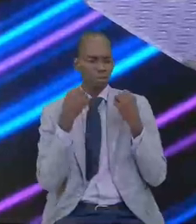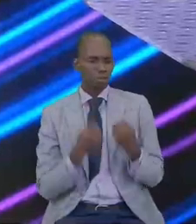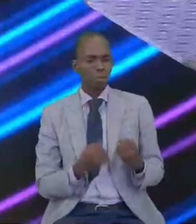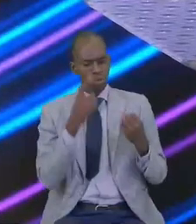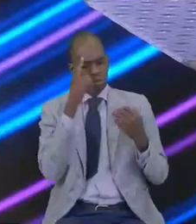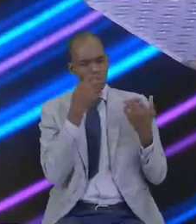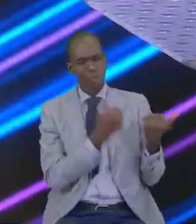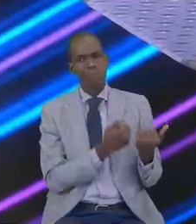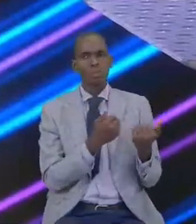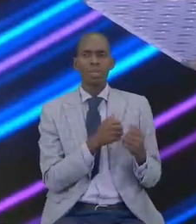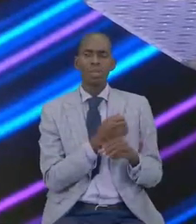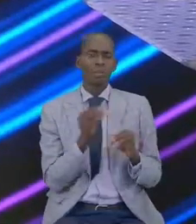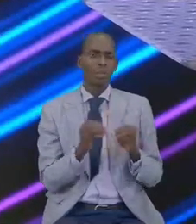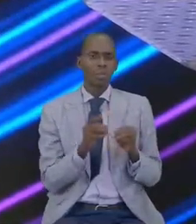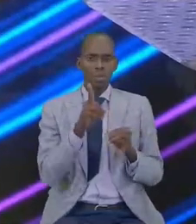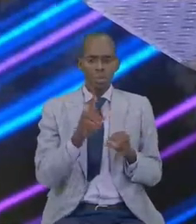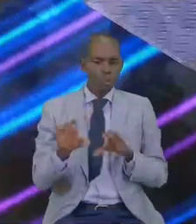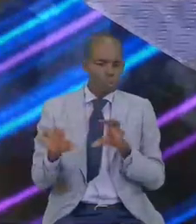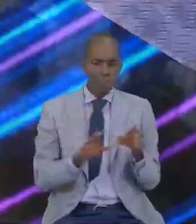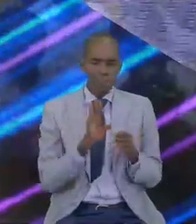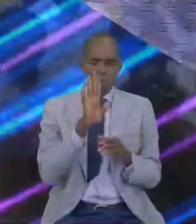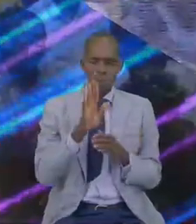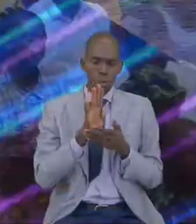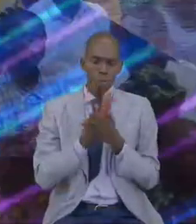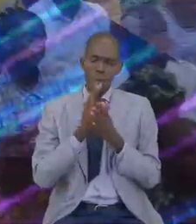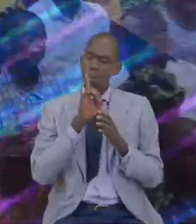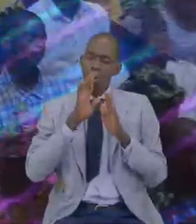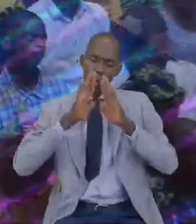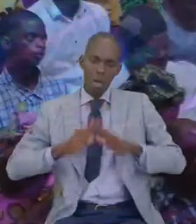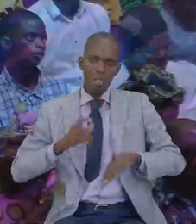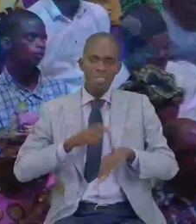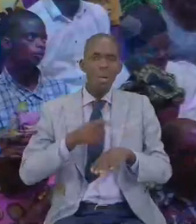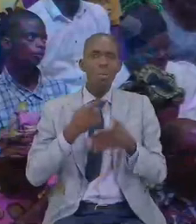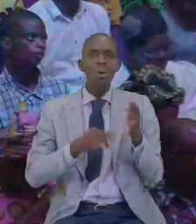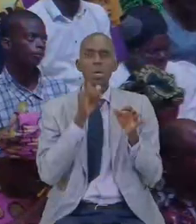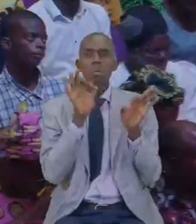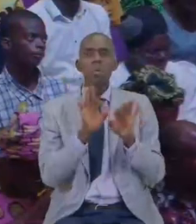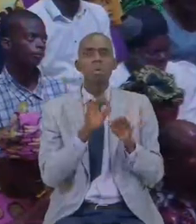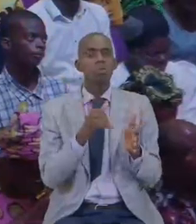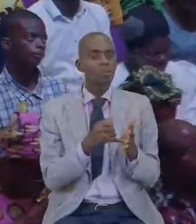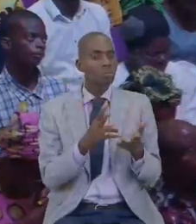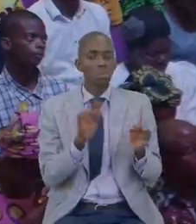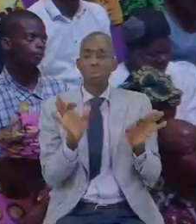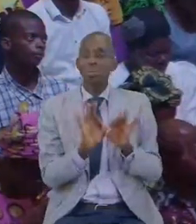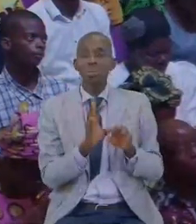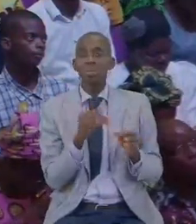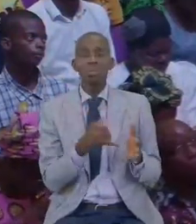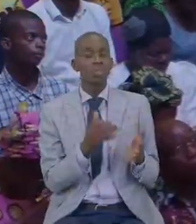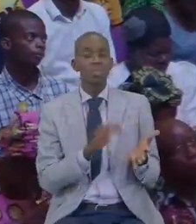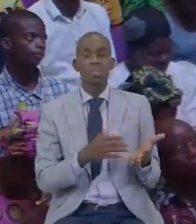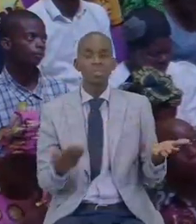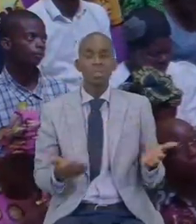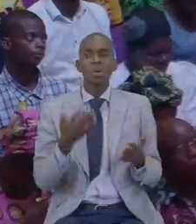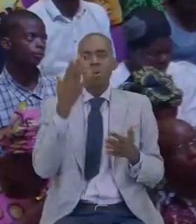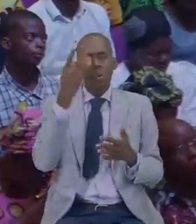Alors, à quoi sert ton temps de ta période de tranquillité, de ta dévotion matinale? Quelle est ton utilité de